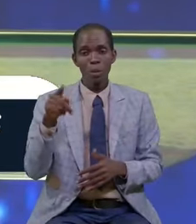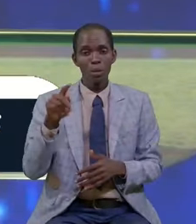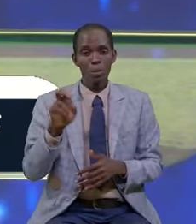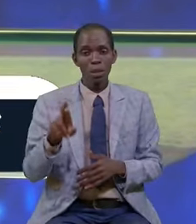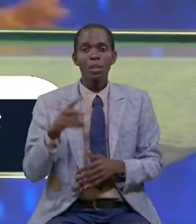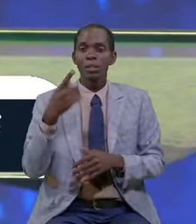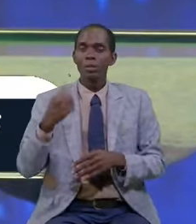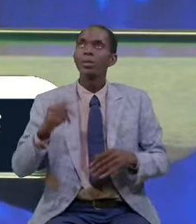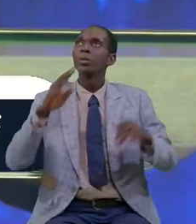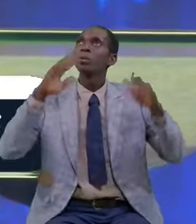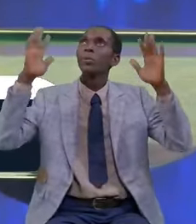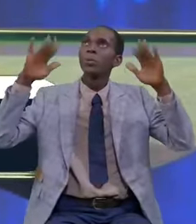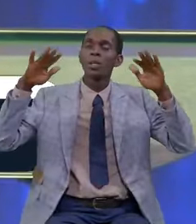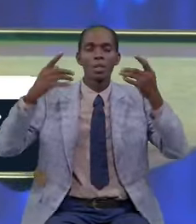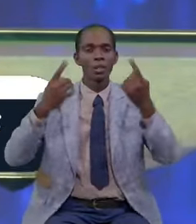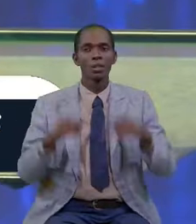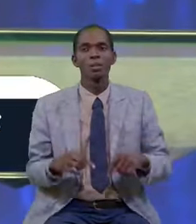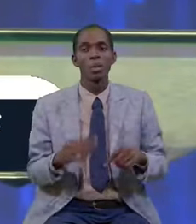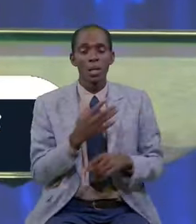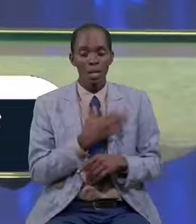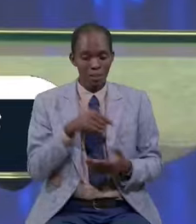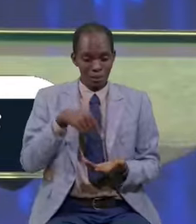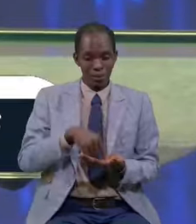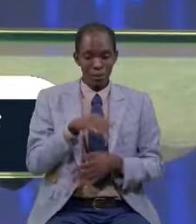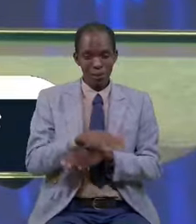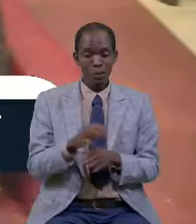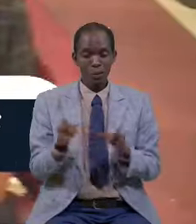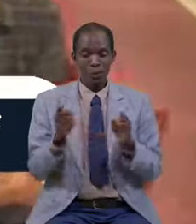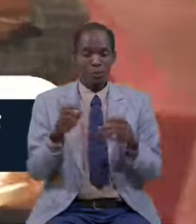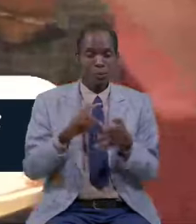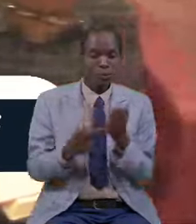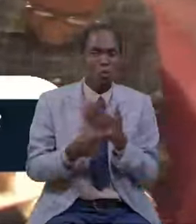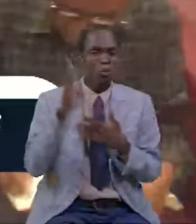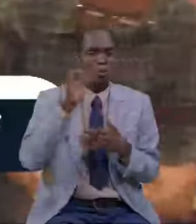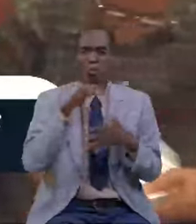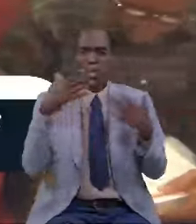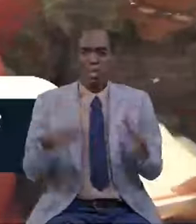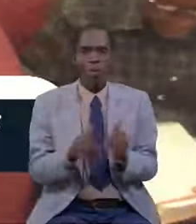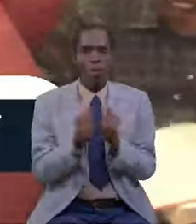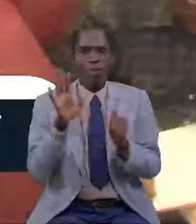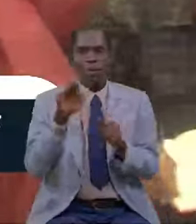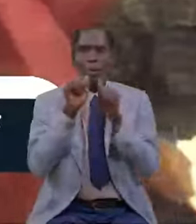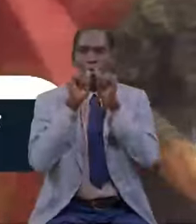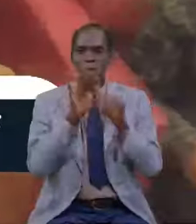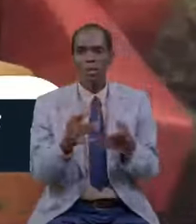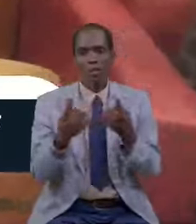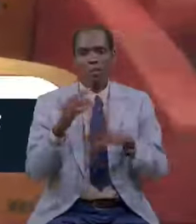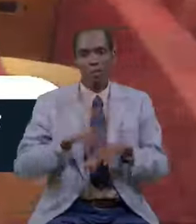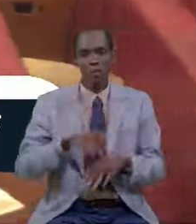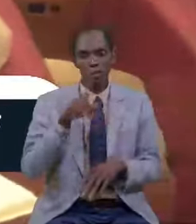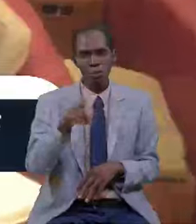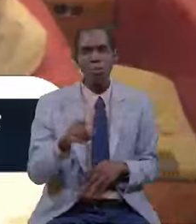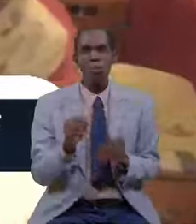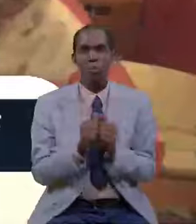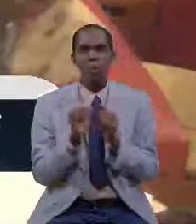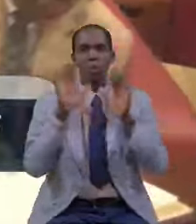fin sans la pluie. Ce soir, n'allons pas terminer sans votre bénédiction, sans votre miracle. Et voyons